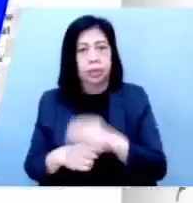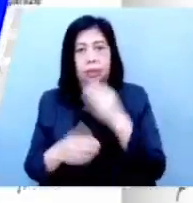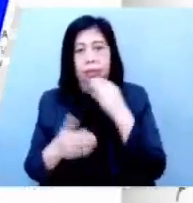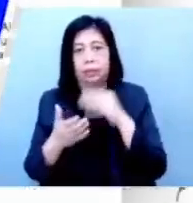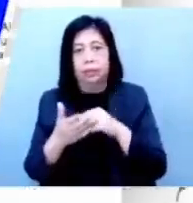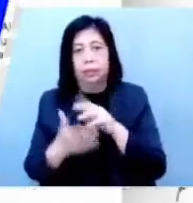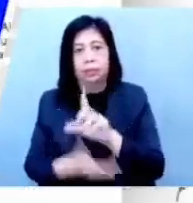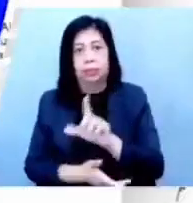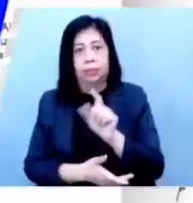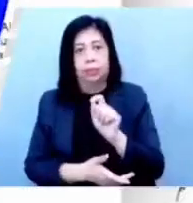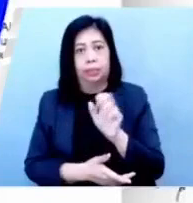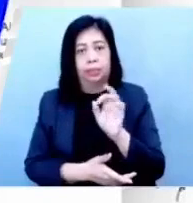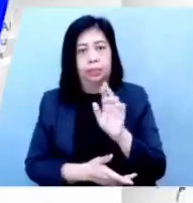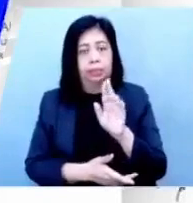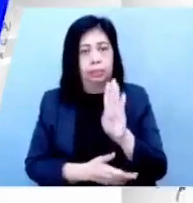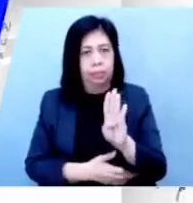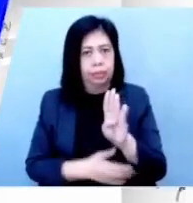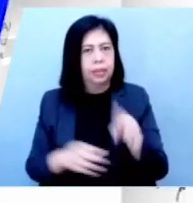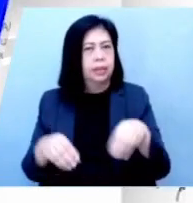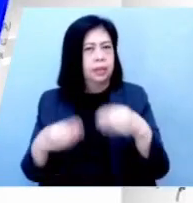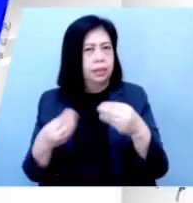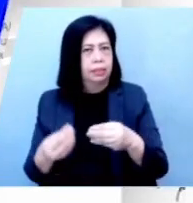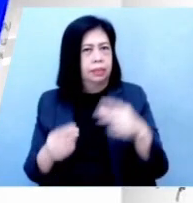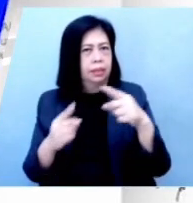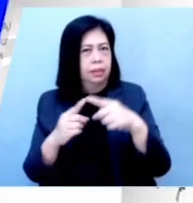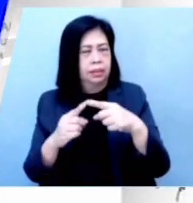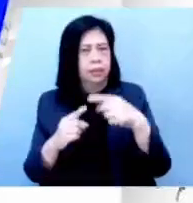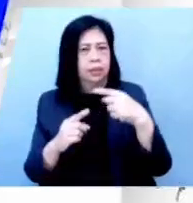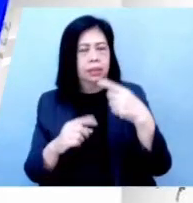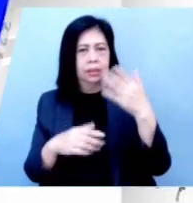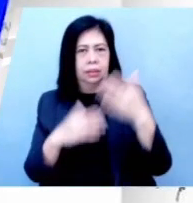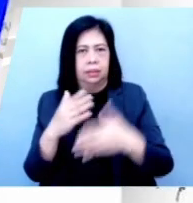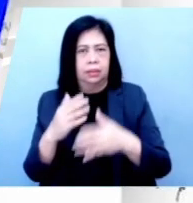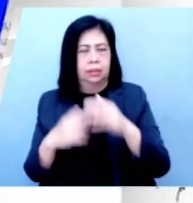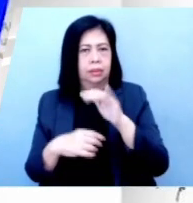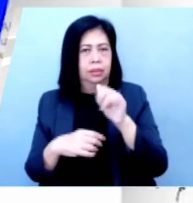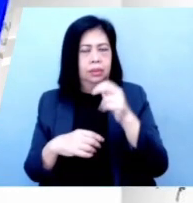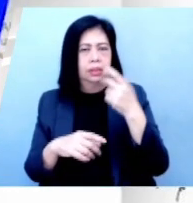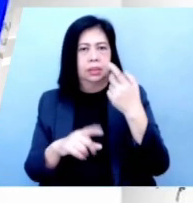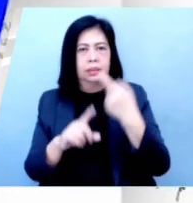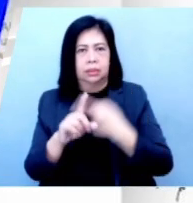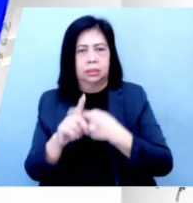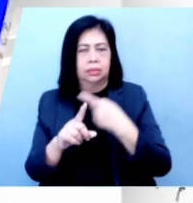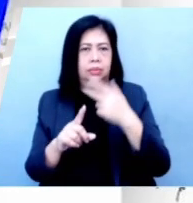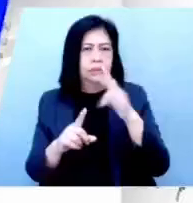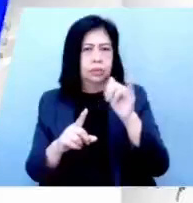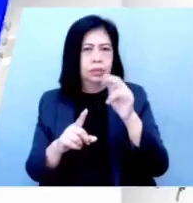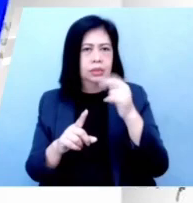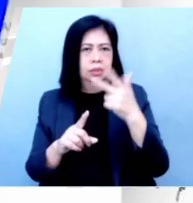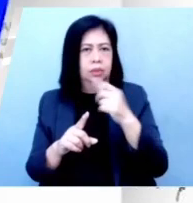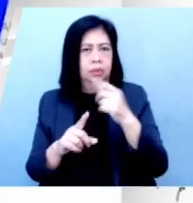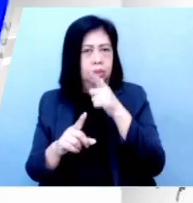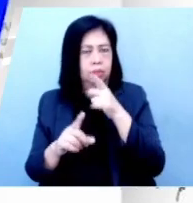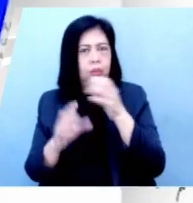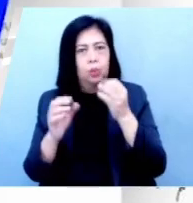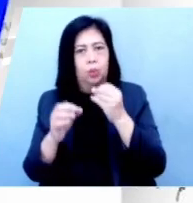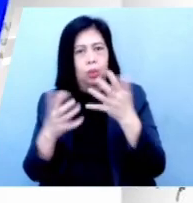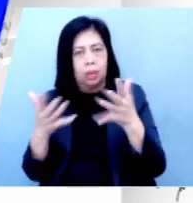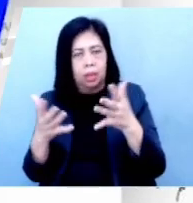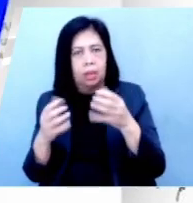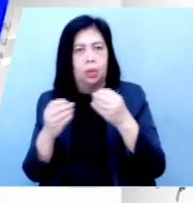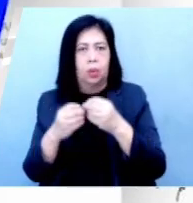LTFRB, binigyan sila ng hanggang katapusan ng Enero para bumiyahe sa mga rutang wala o di kaya'y mas mababa